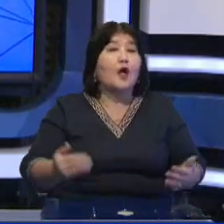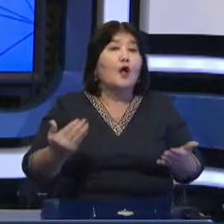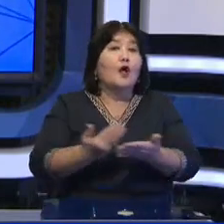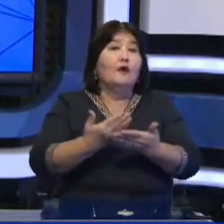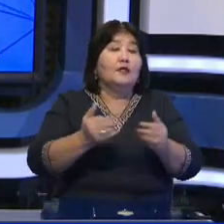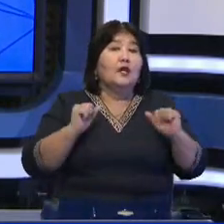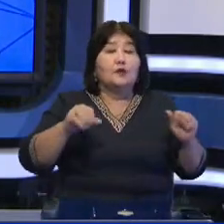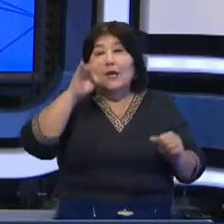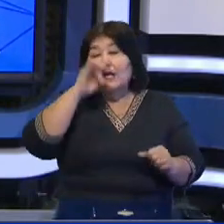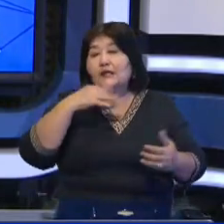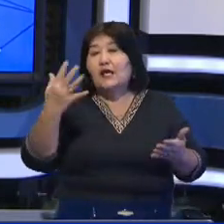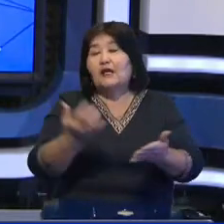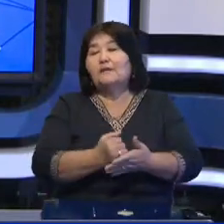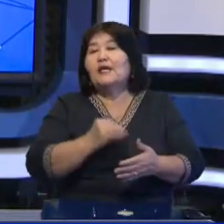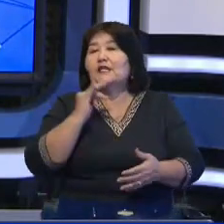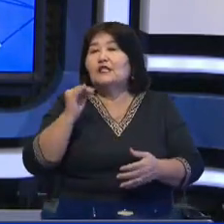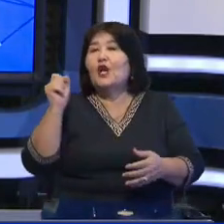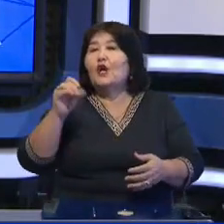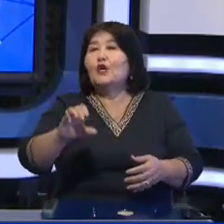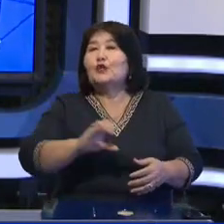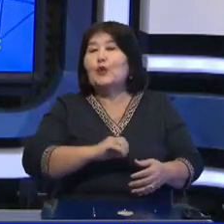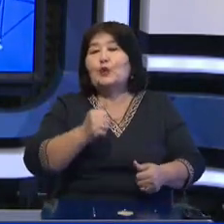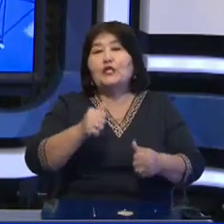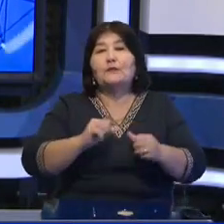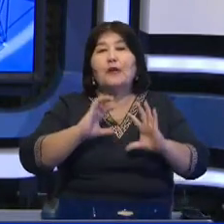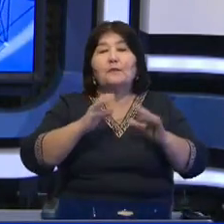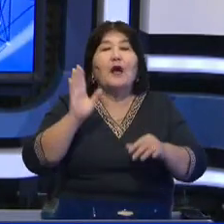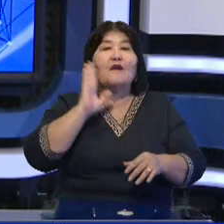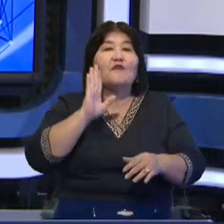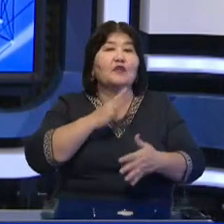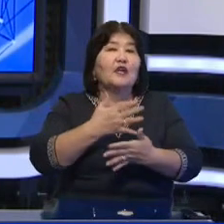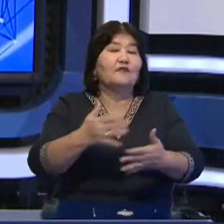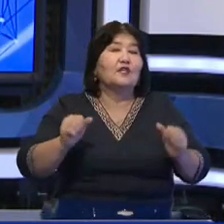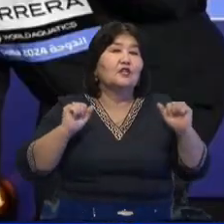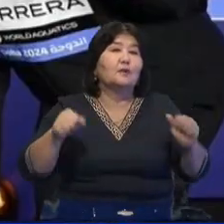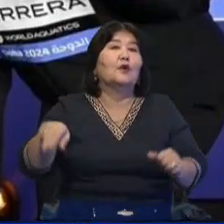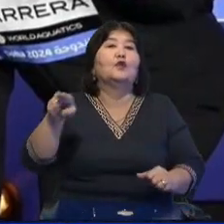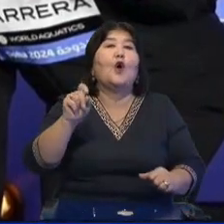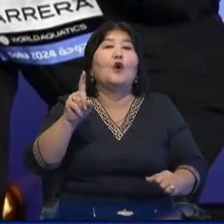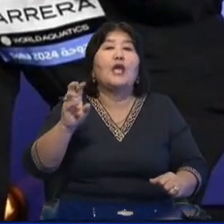Новости спорта. Казахстан выиграл историческое золото чемпионата мира по водным видам спорта в Дохе.